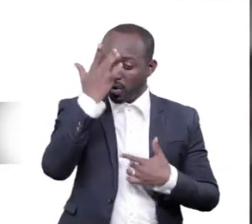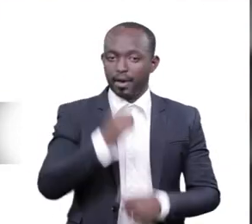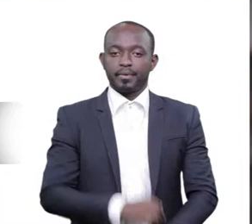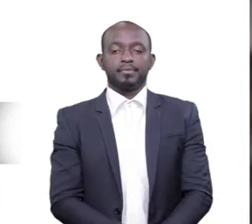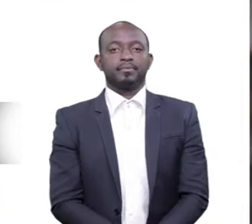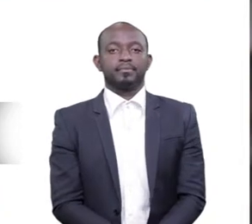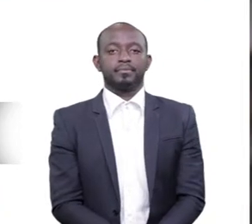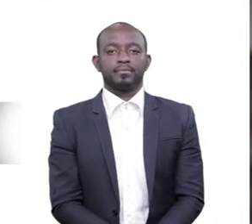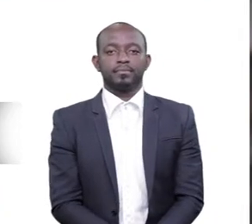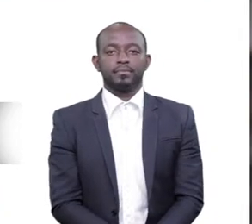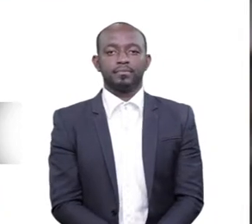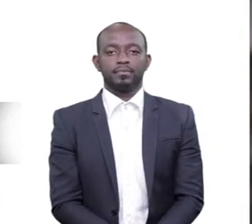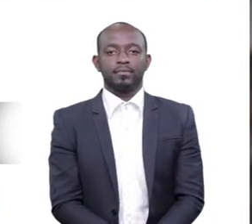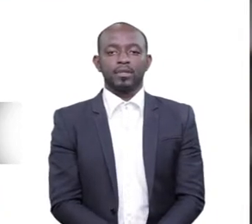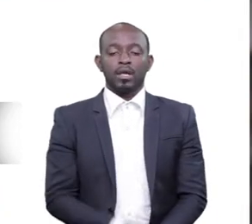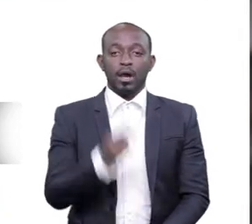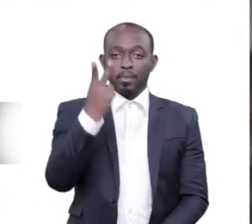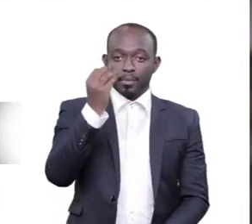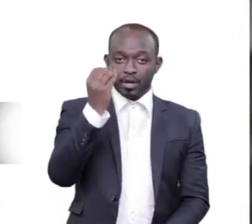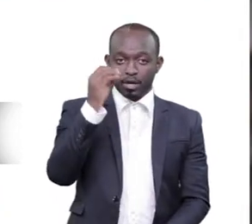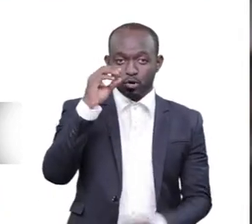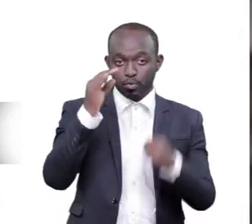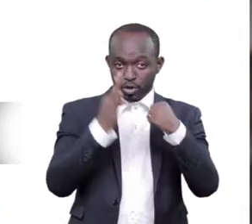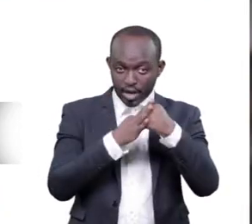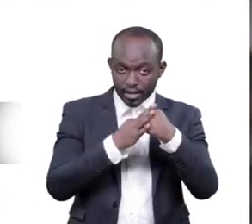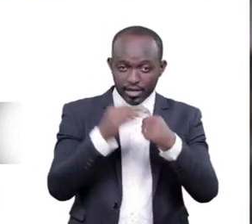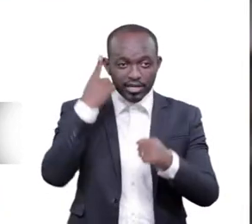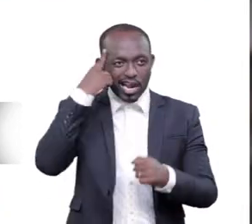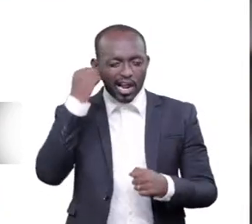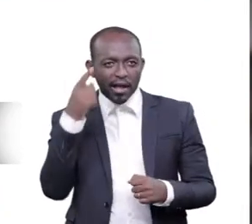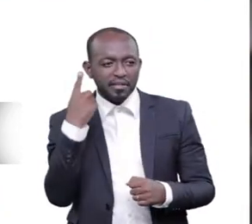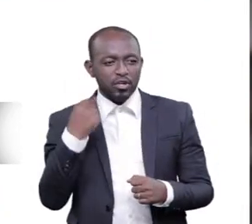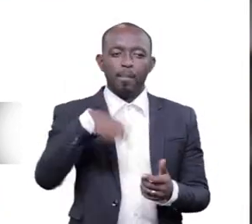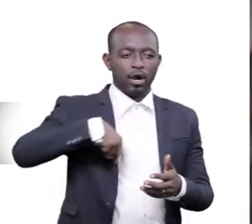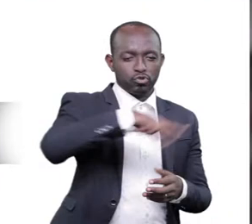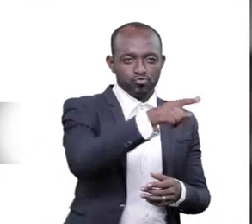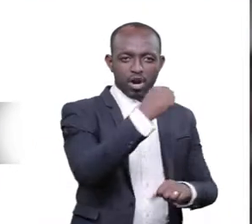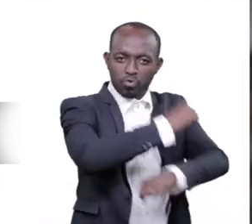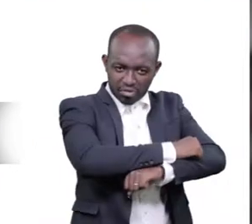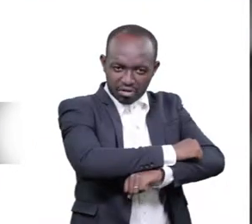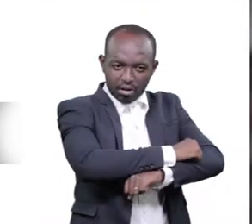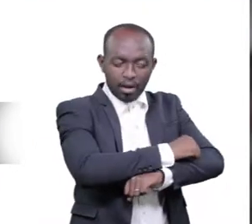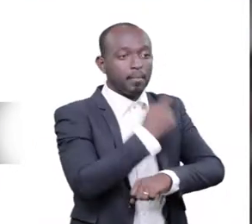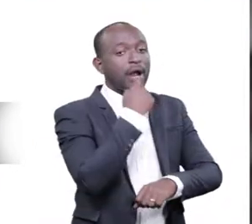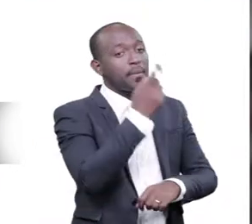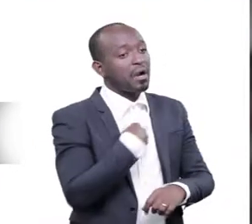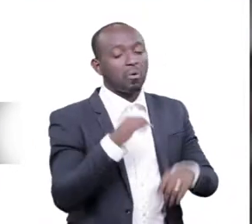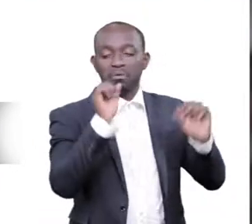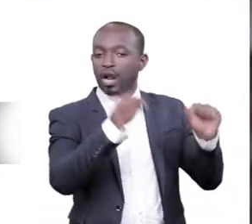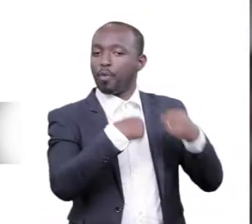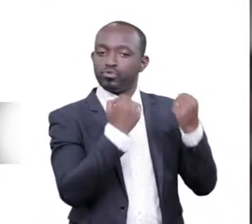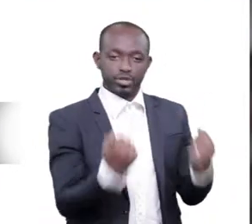ubwo rero nimugo 2008 nashatse kujya kwiga gusubira mu ishuri nibwo bambwiye ko kwiga